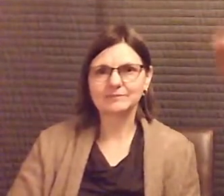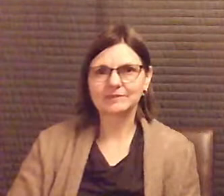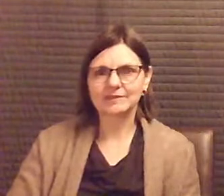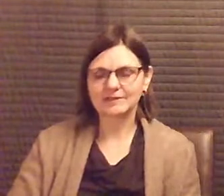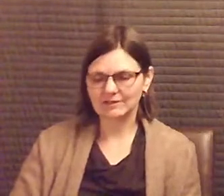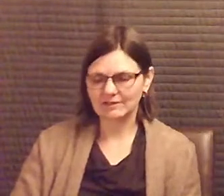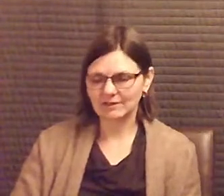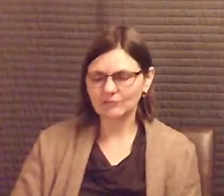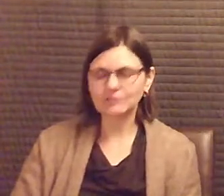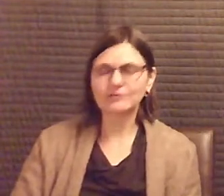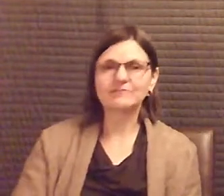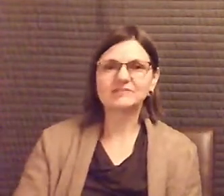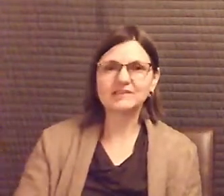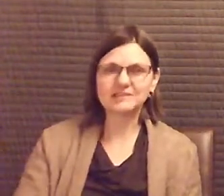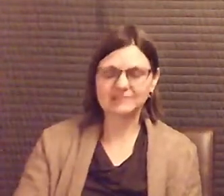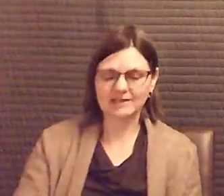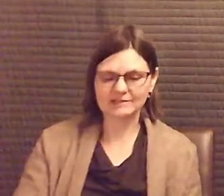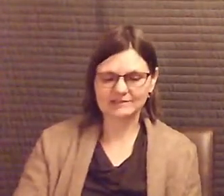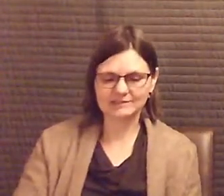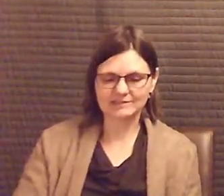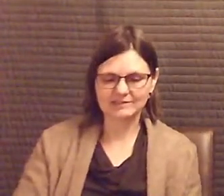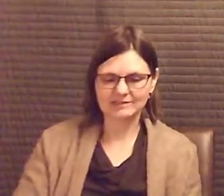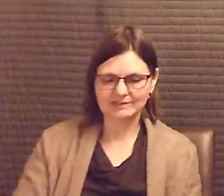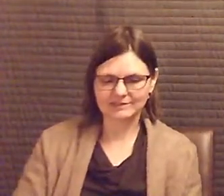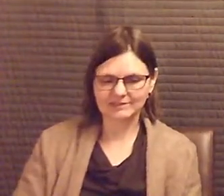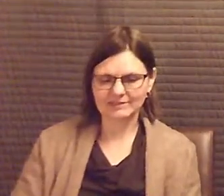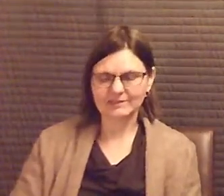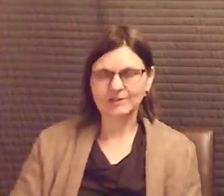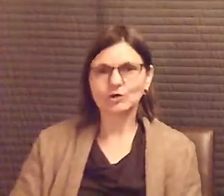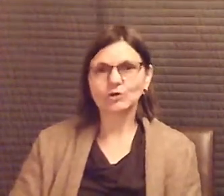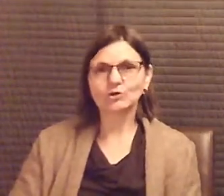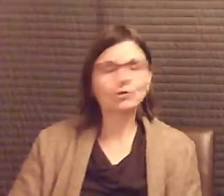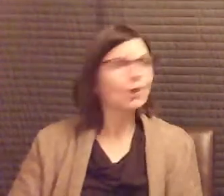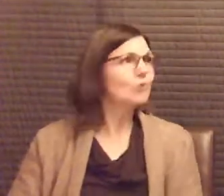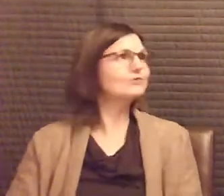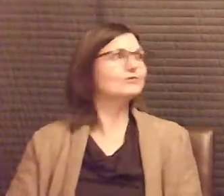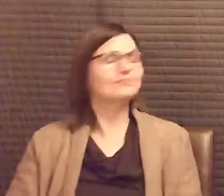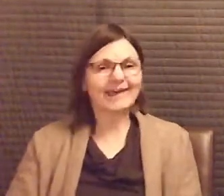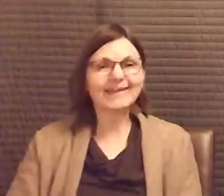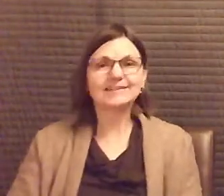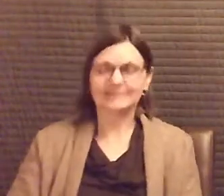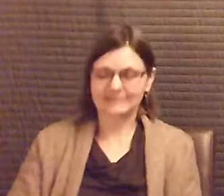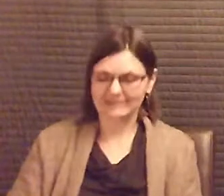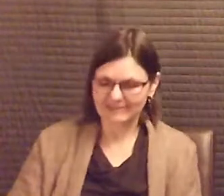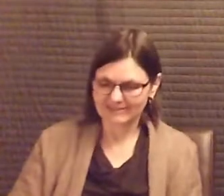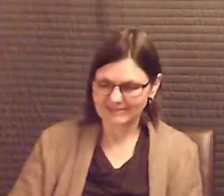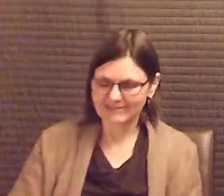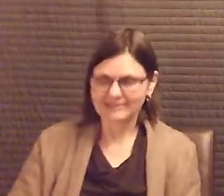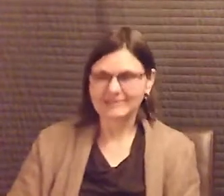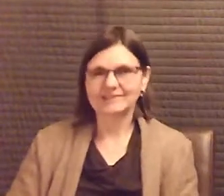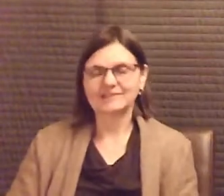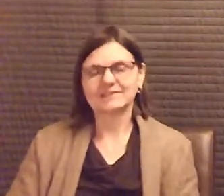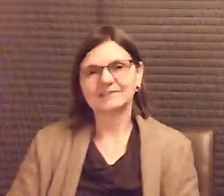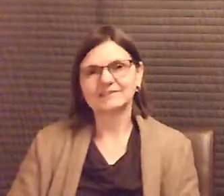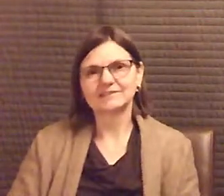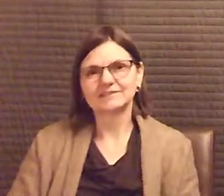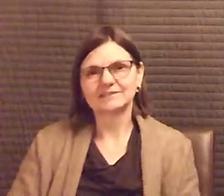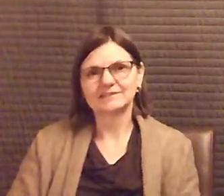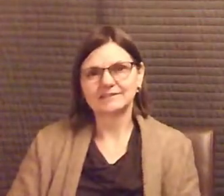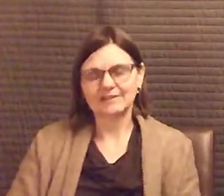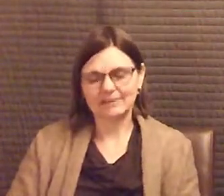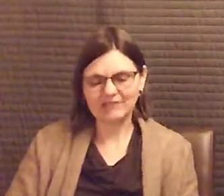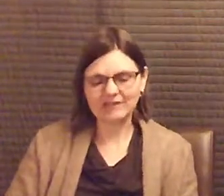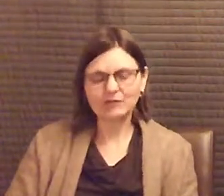sixty 565 staan peter peace grote vlieg aan doodslag dus